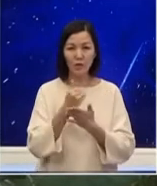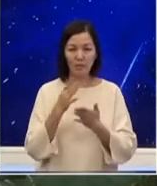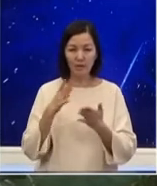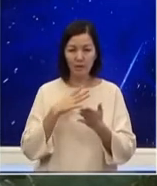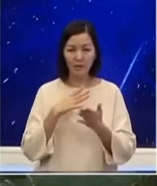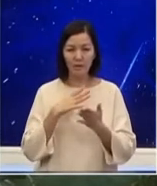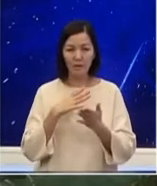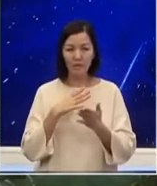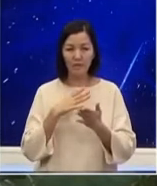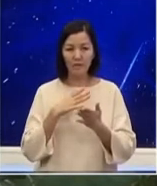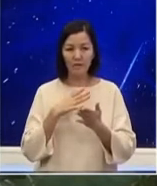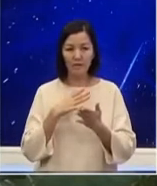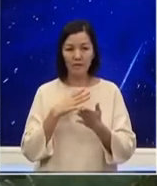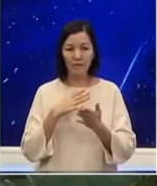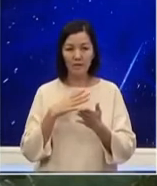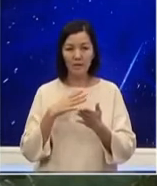негізден